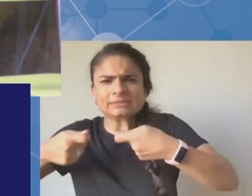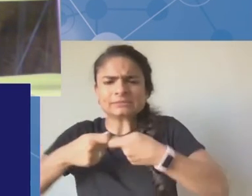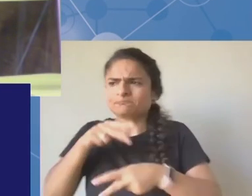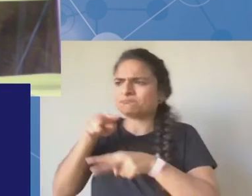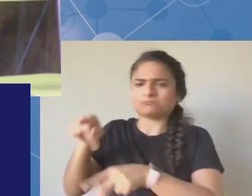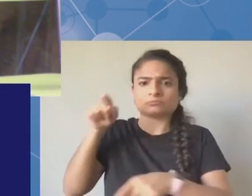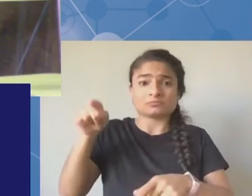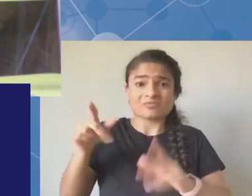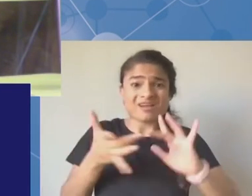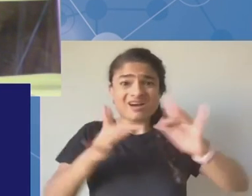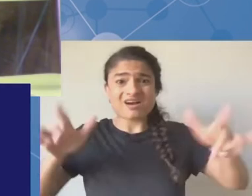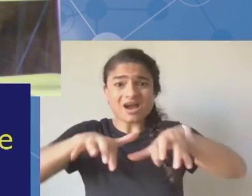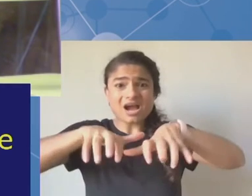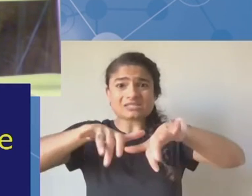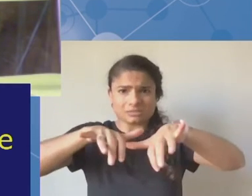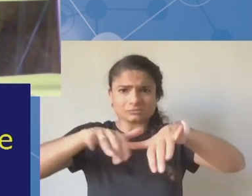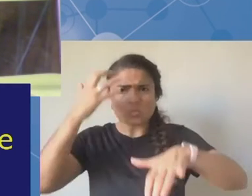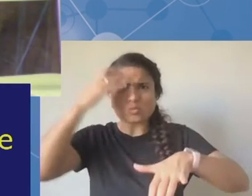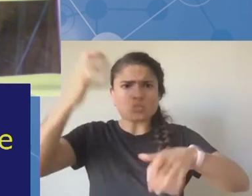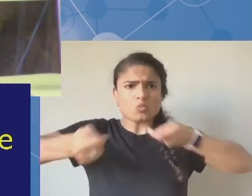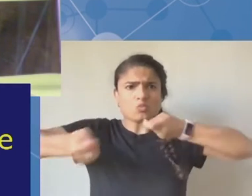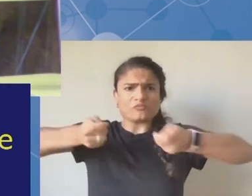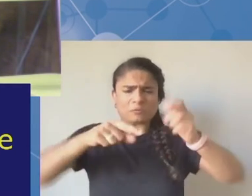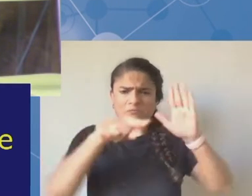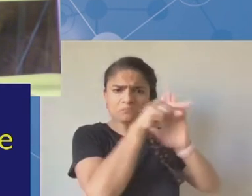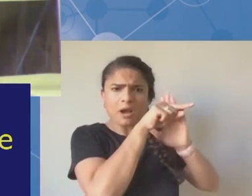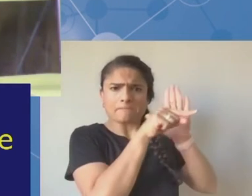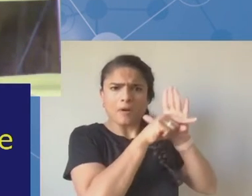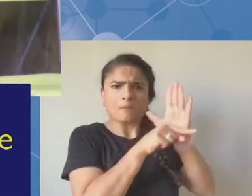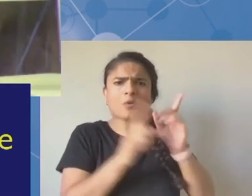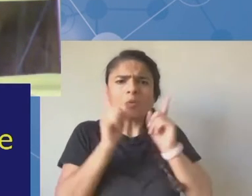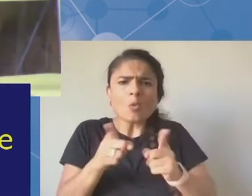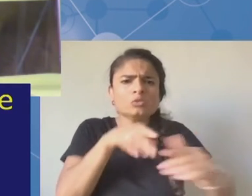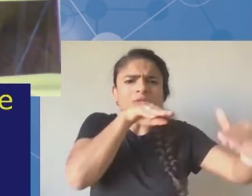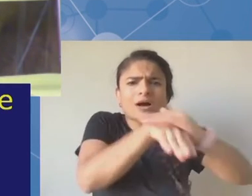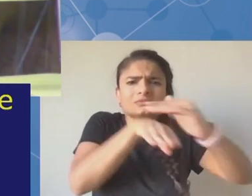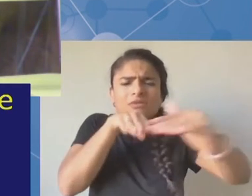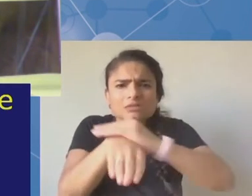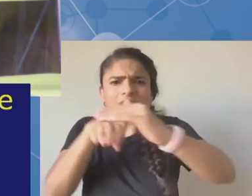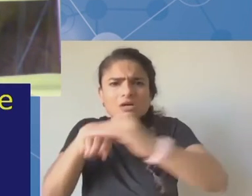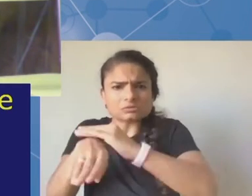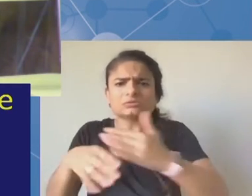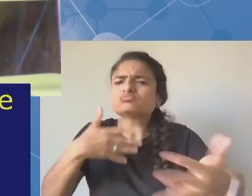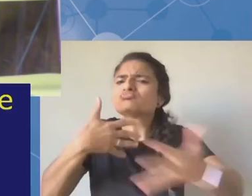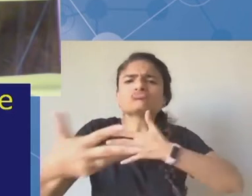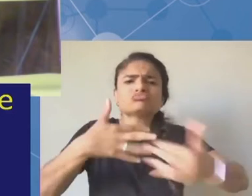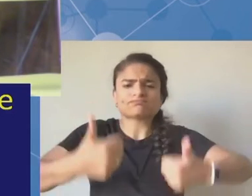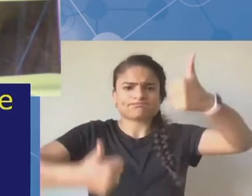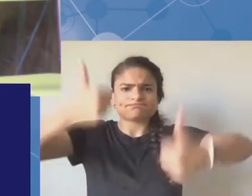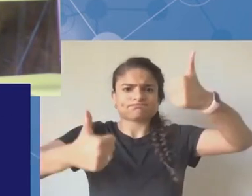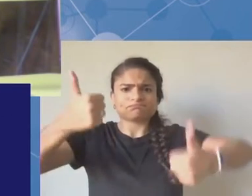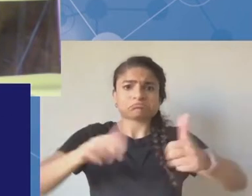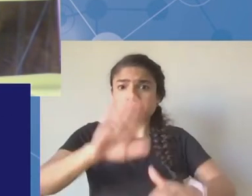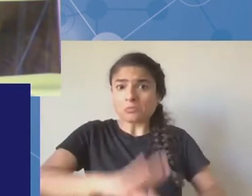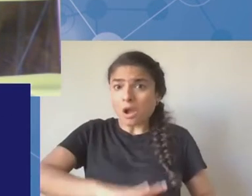или интересов или пола. Необходимо отметить, что все они могут принимать участие в работах нашего саммита. Я